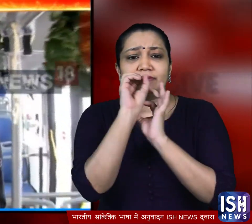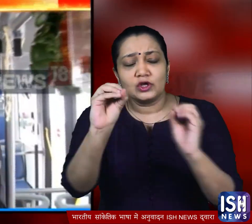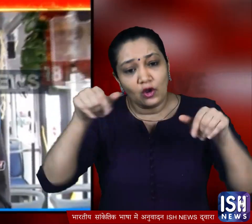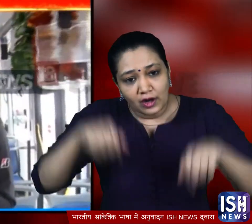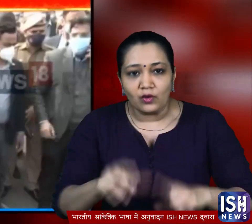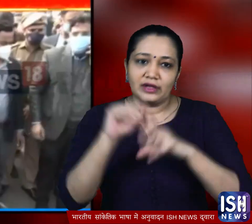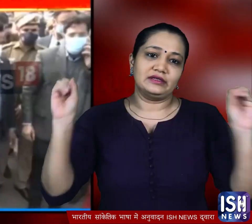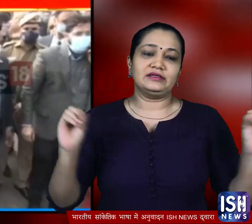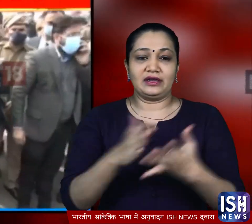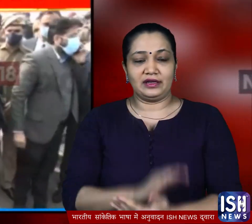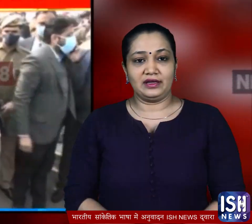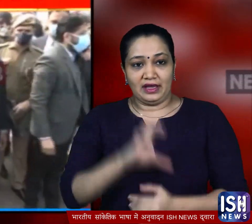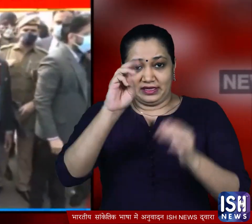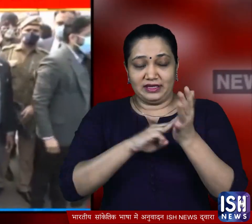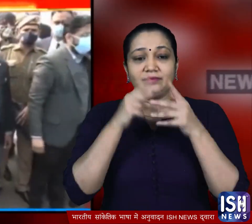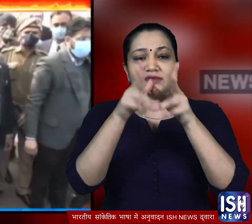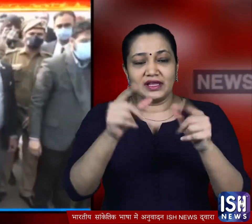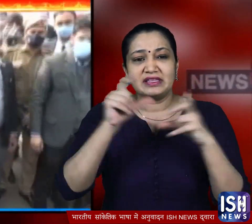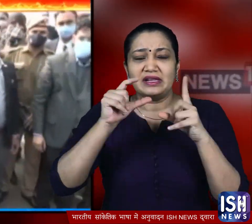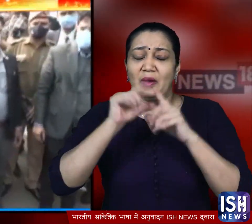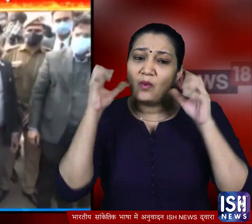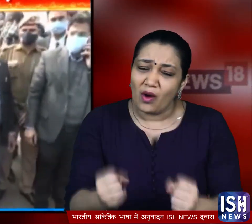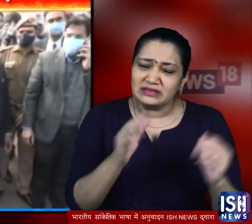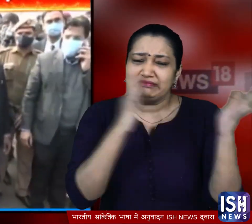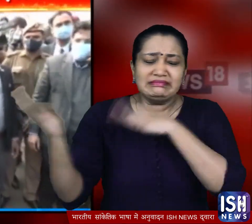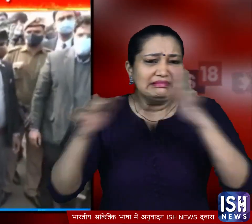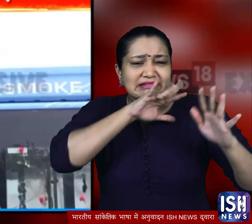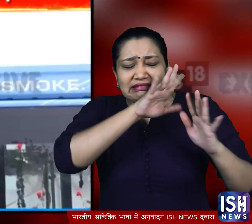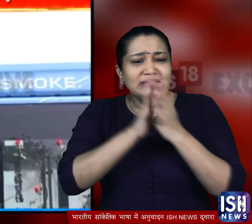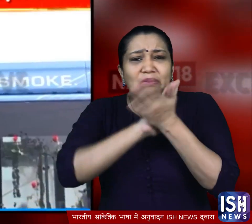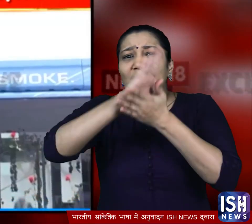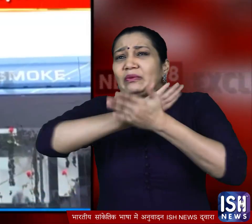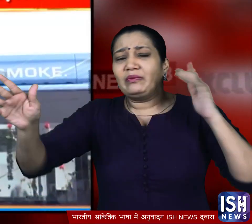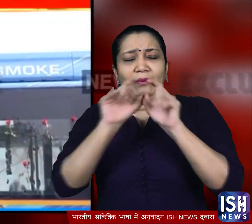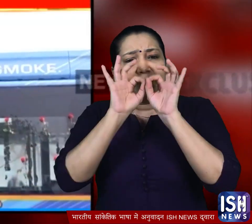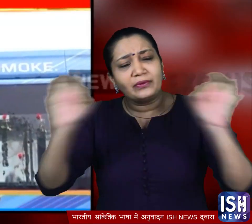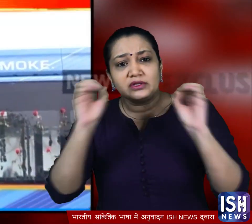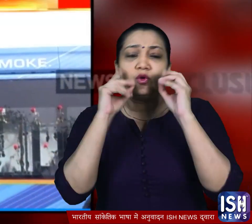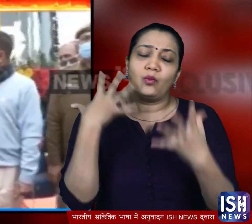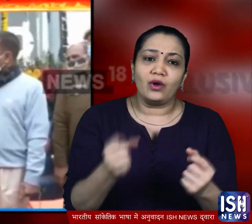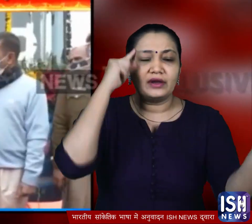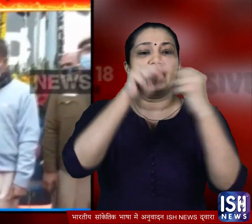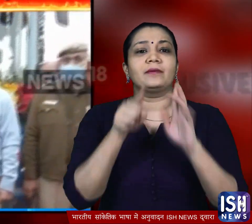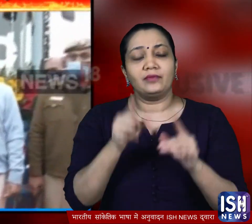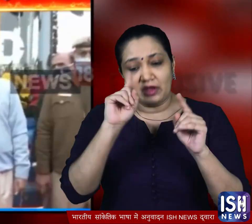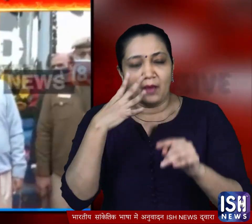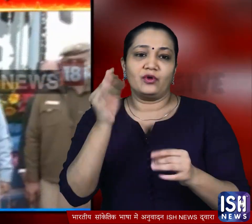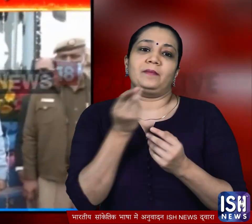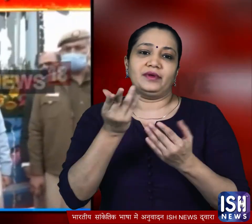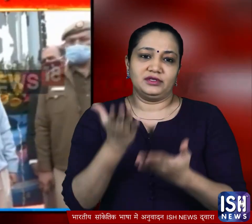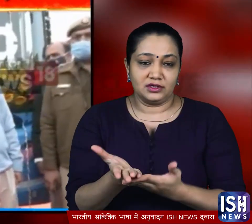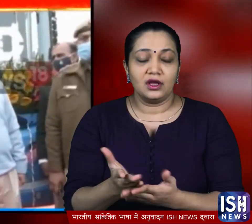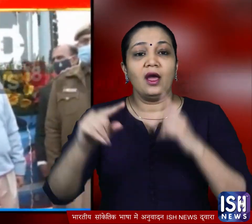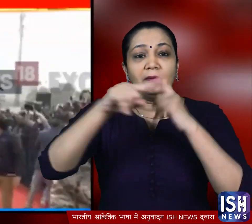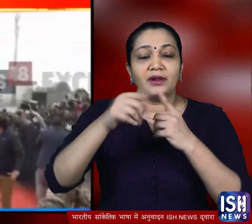उसकी शुरुआत हो चुकी है। सीएम केजरीवाल ने दावा किया कि दिल्ली को प्रदूषण मुक्त करने की मुहिम में ये बस अहम भूमिका निभाएगी। साथ ही ये उम्मीद भी जताई